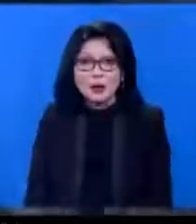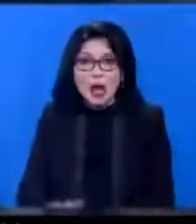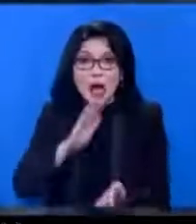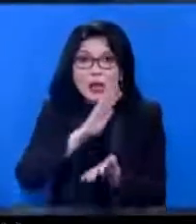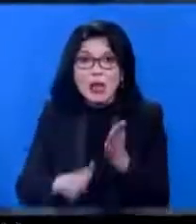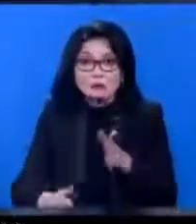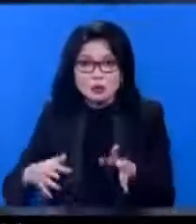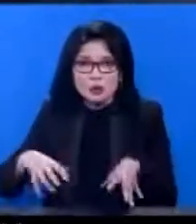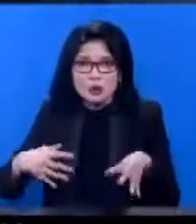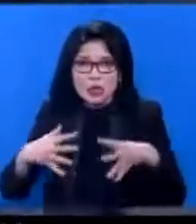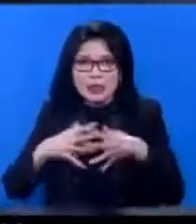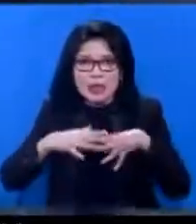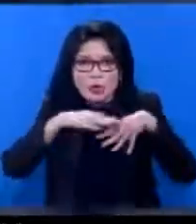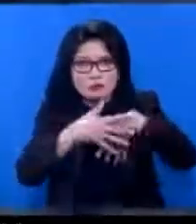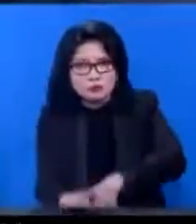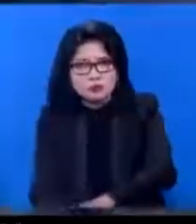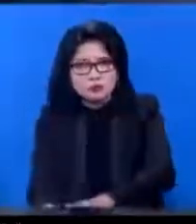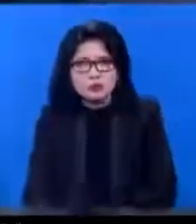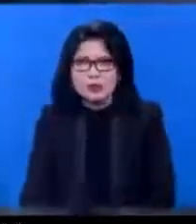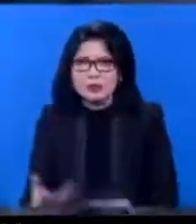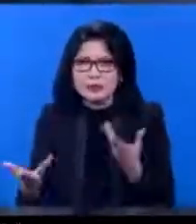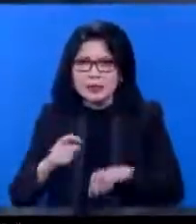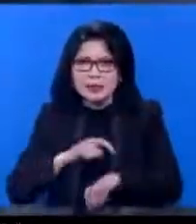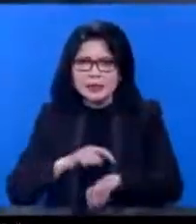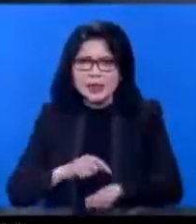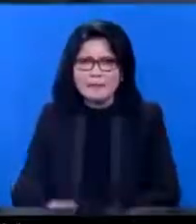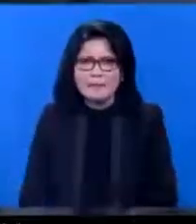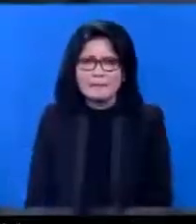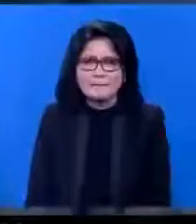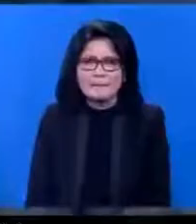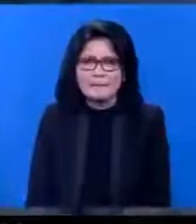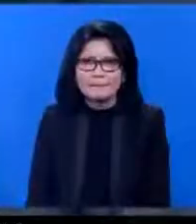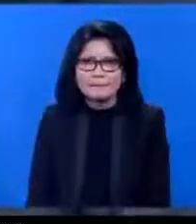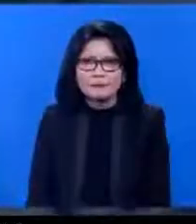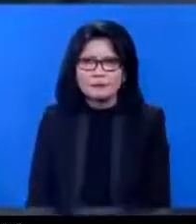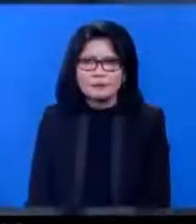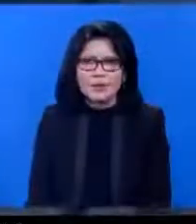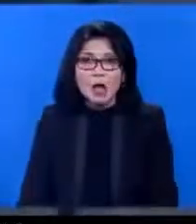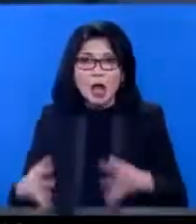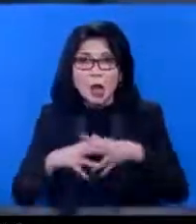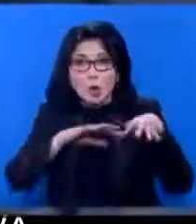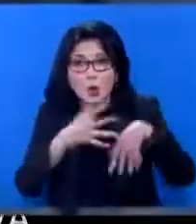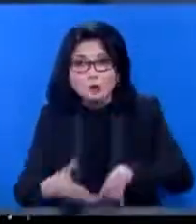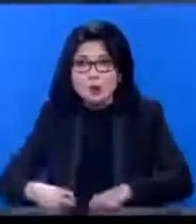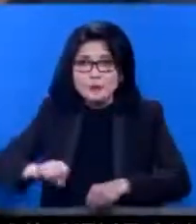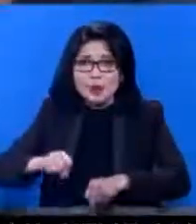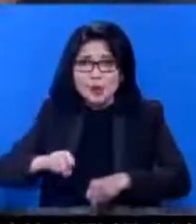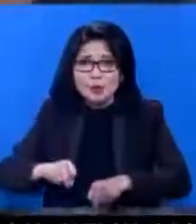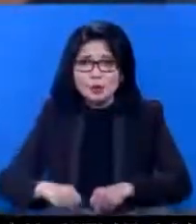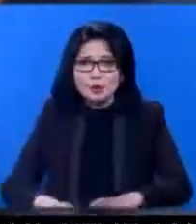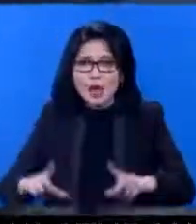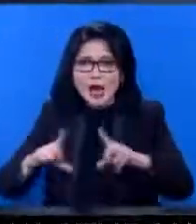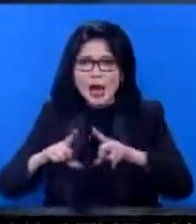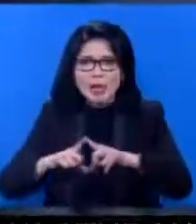udah longsor gitu. Sekitar jam... Terus apa aja yang terbawa longsoran? Ya, sepeda motor,